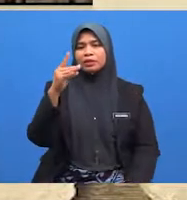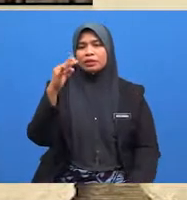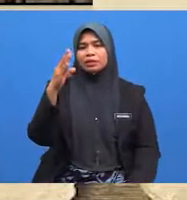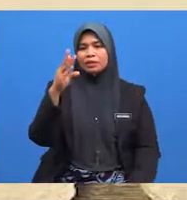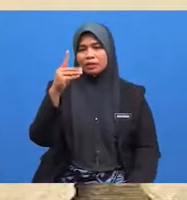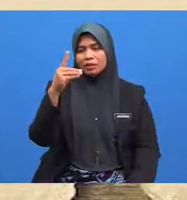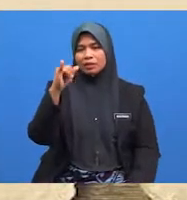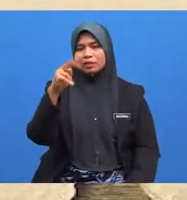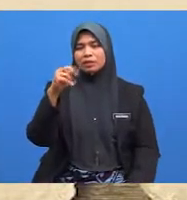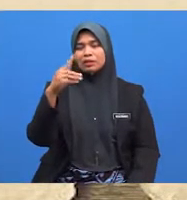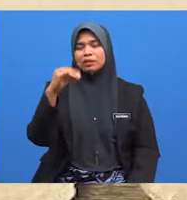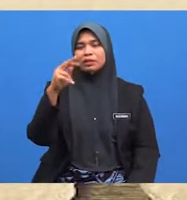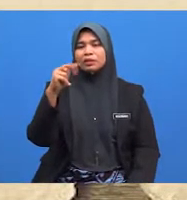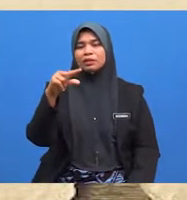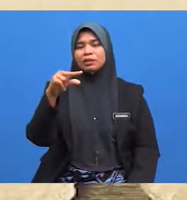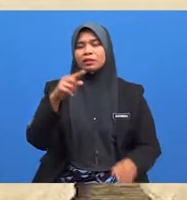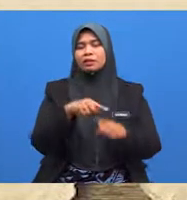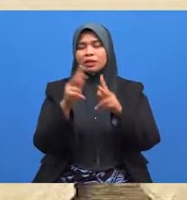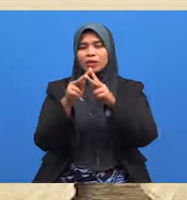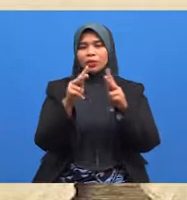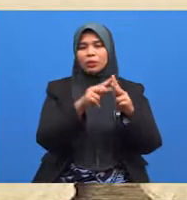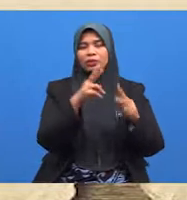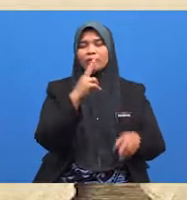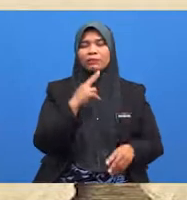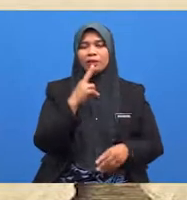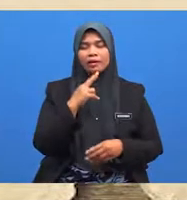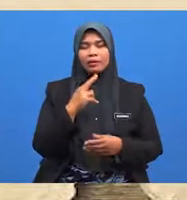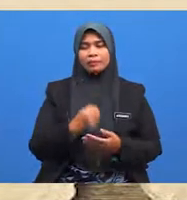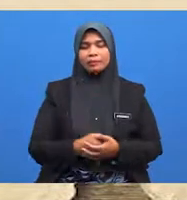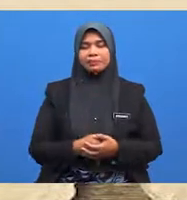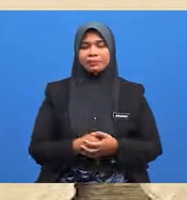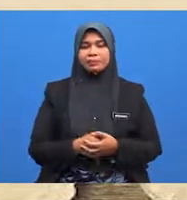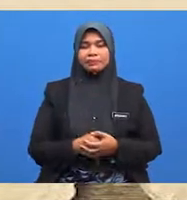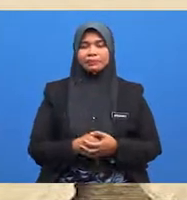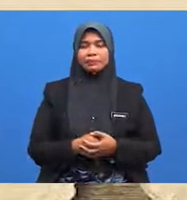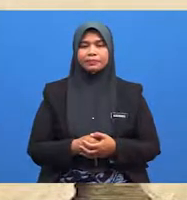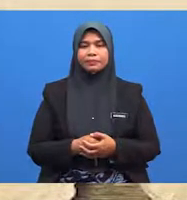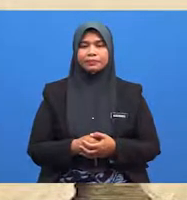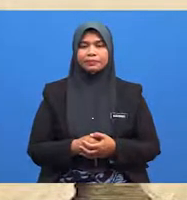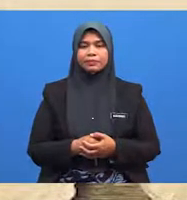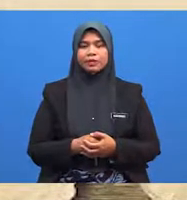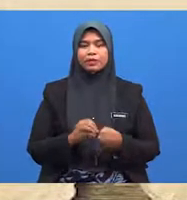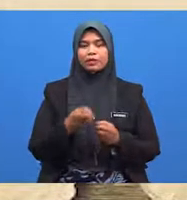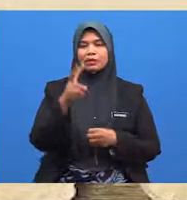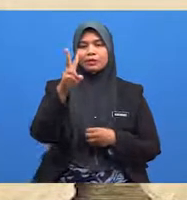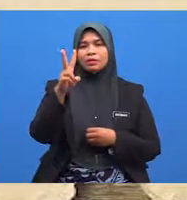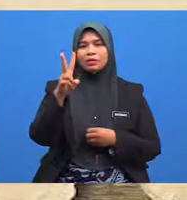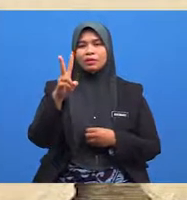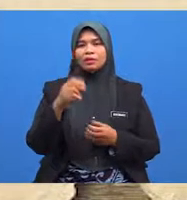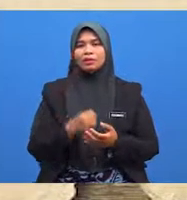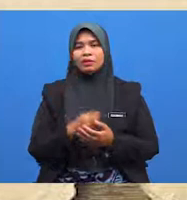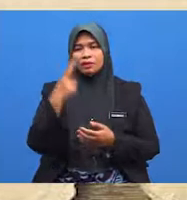kaedah utama. Pertama, menerusi ukiran di dinding seperti yang terdapat di Kota Merah.